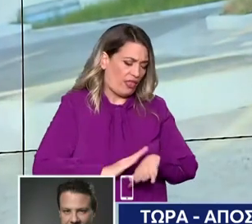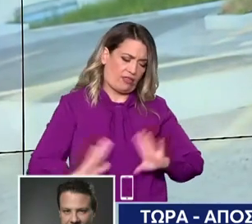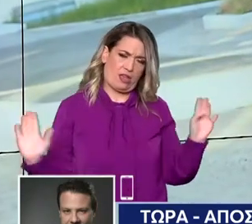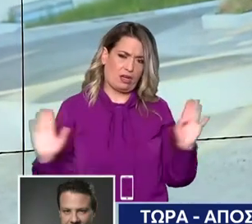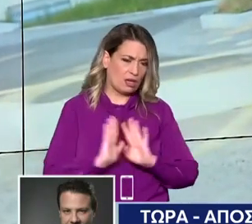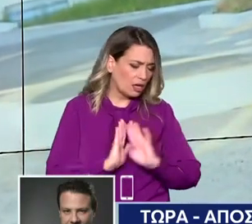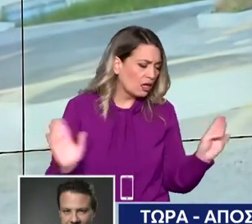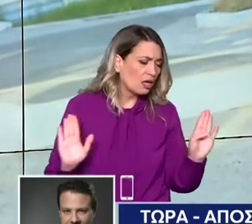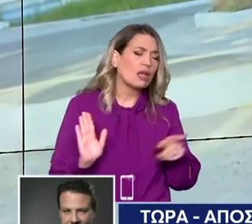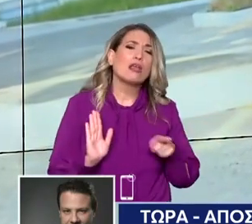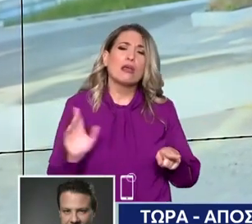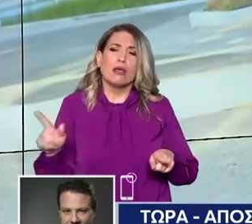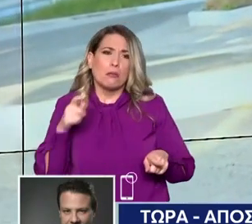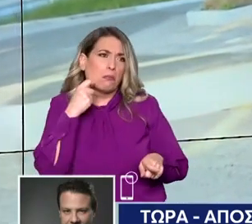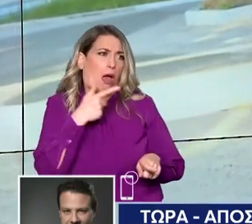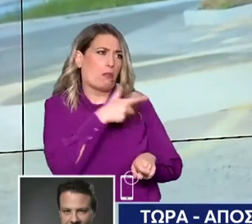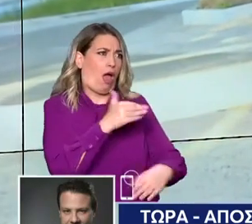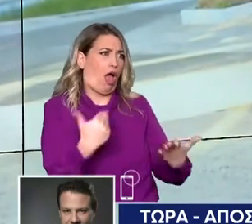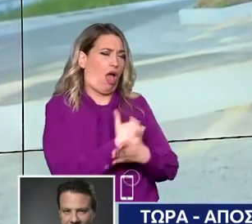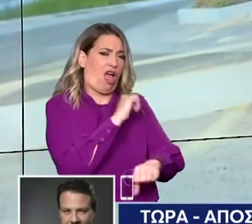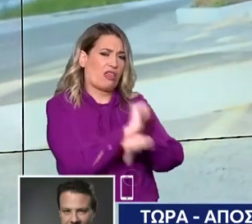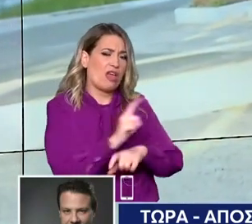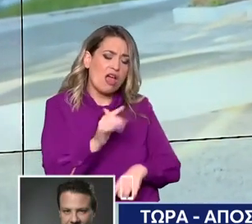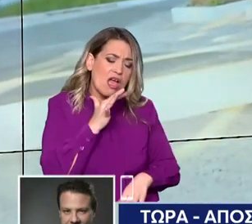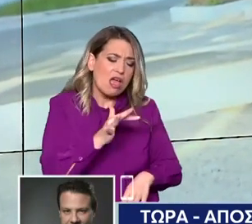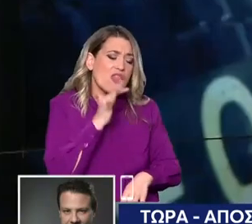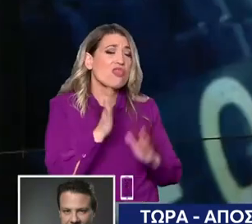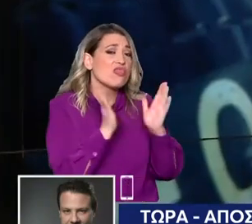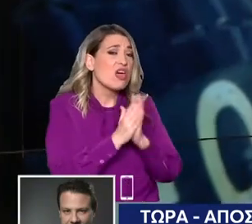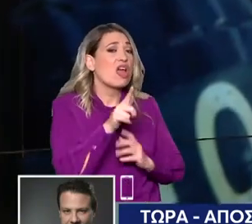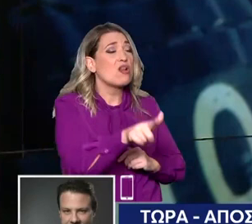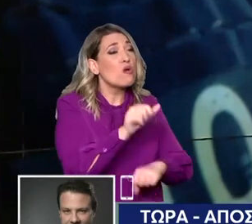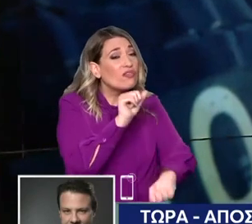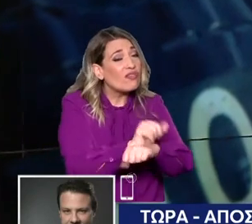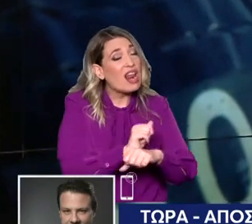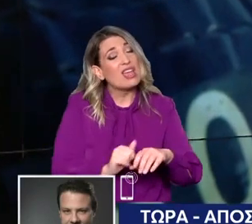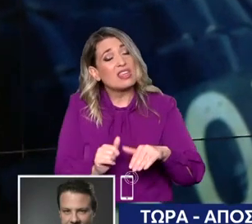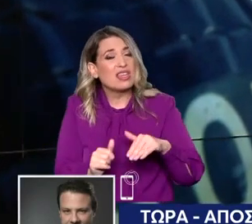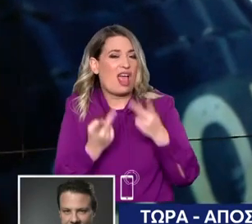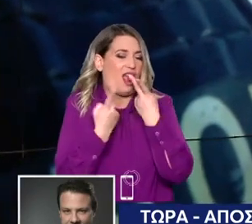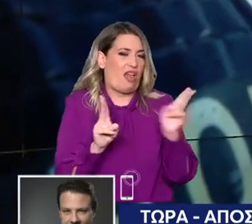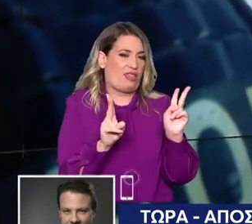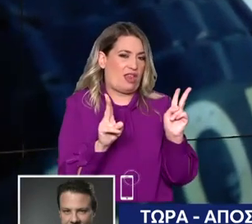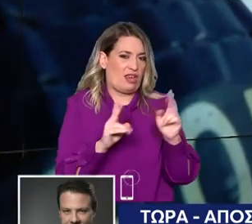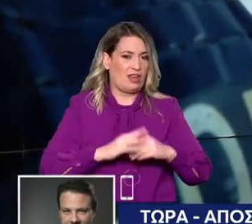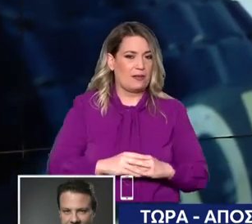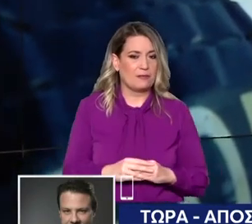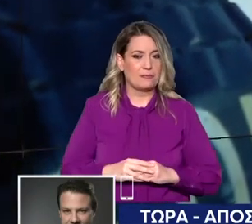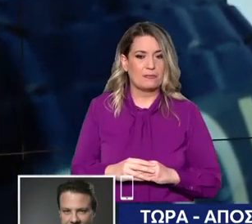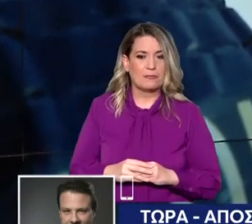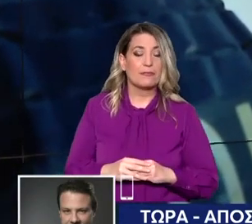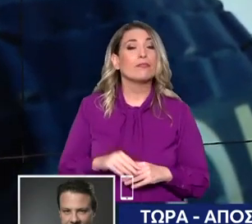12χρονη άδικα στη φυλακή να βγει έξω και να ξανα συνδεθούν ως οικογένεια κύριε λίτρα είπατε έχει άρνηση δεν